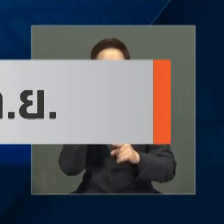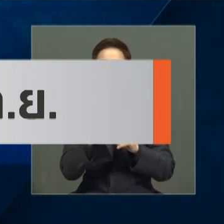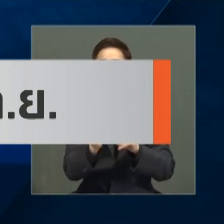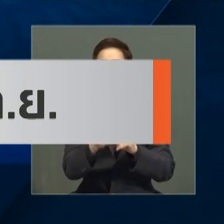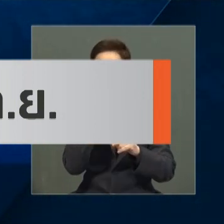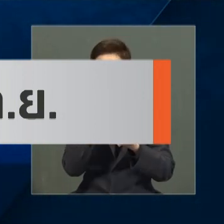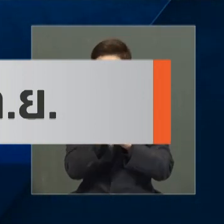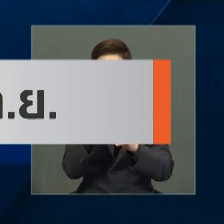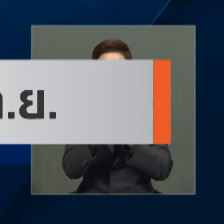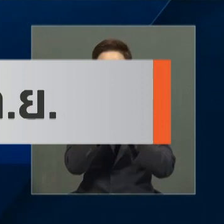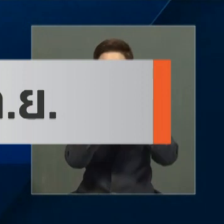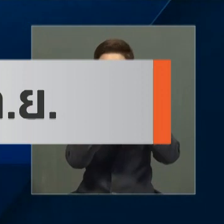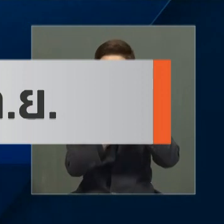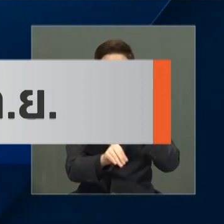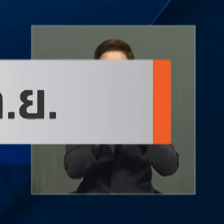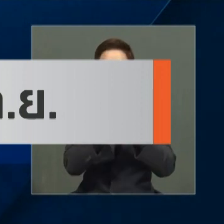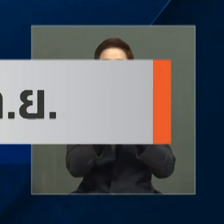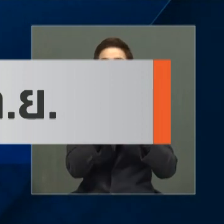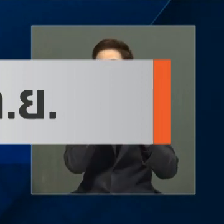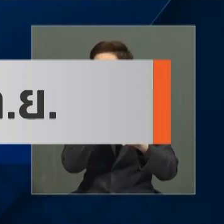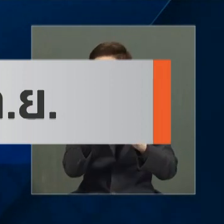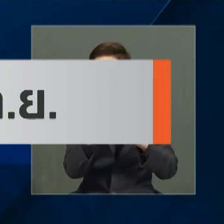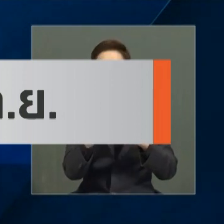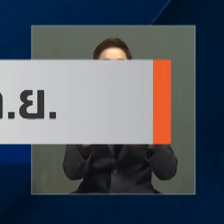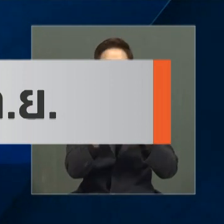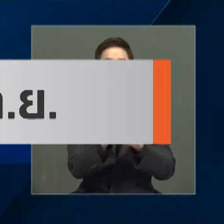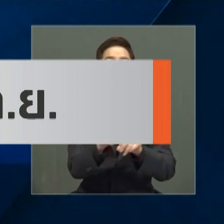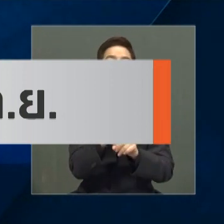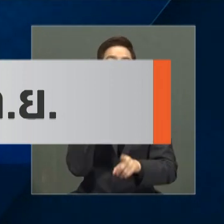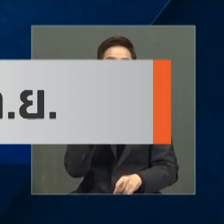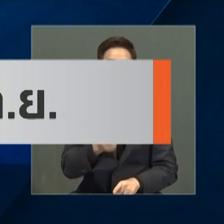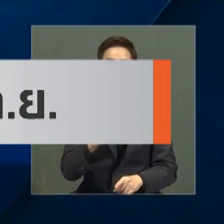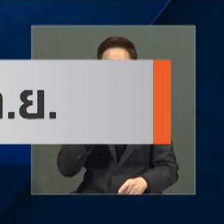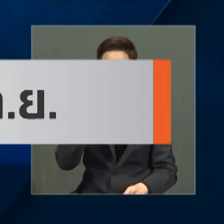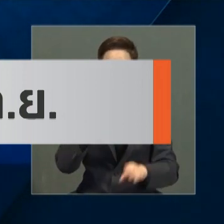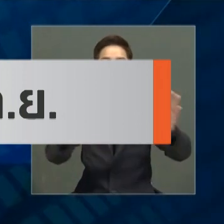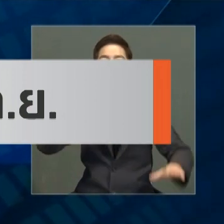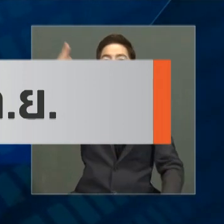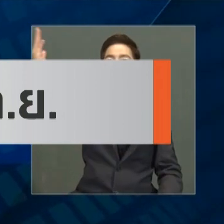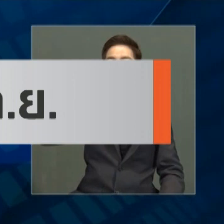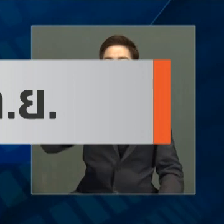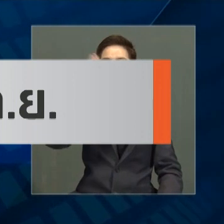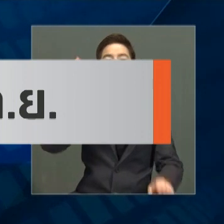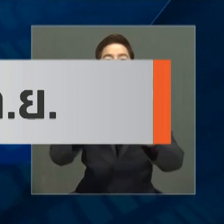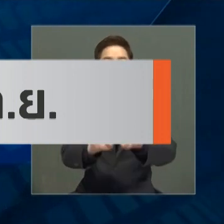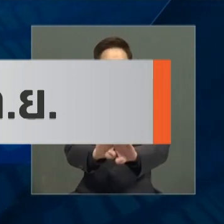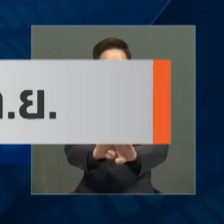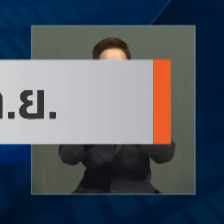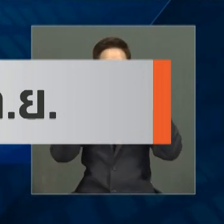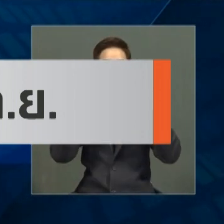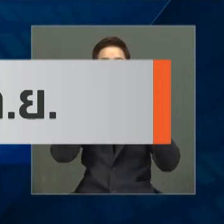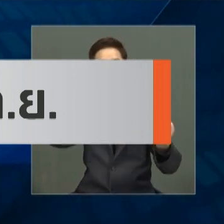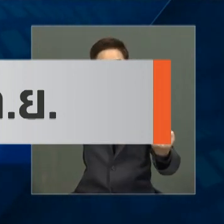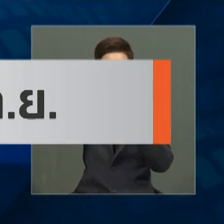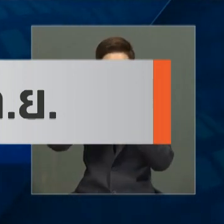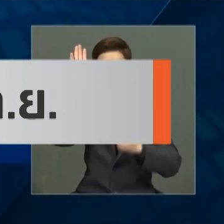านั้นตลาดนัดเปิดได้ถึง2ทุ่มและขายเฉพาะอาหารคุณหมอทวีสินย้ำถึงกิจการกิจกรรมที่ยังคงปิดต่อไป